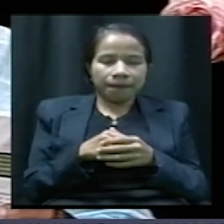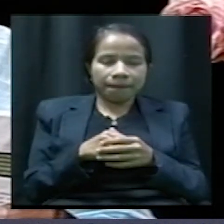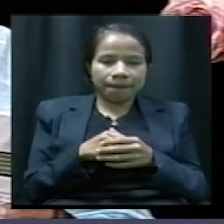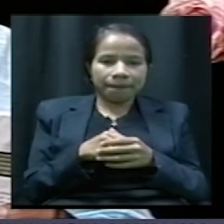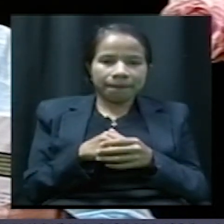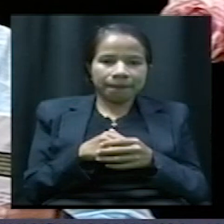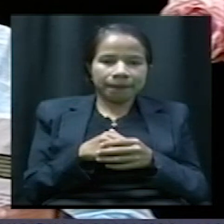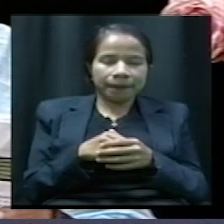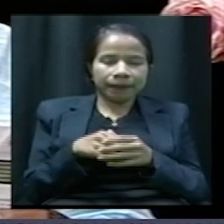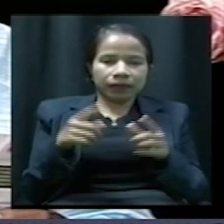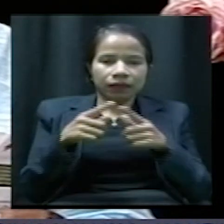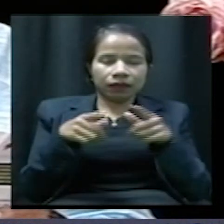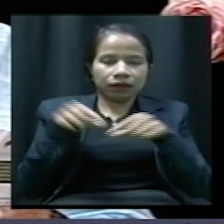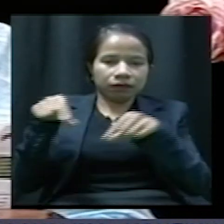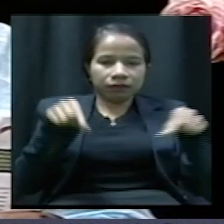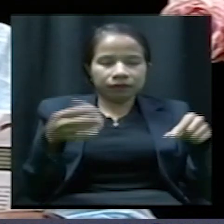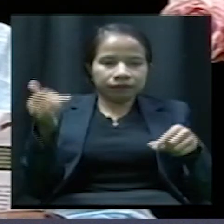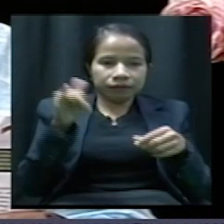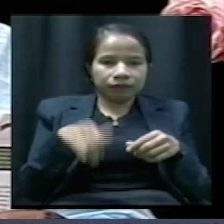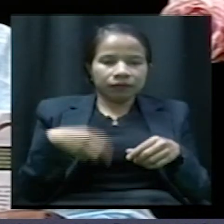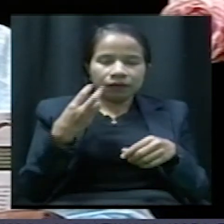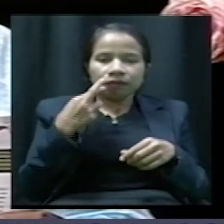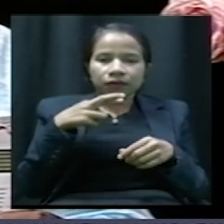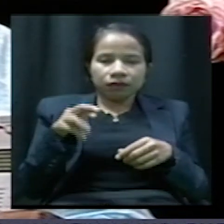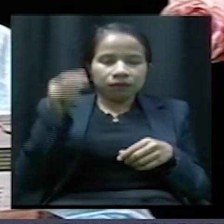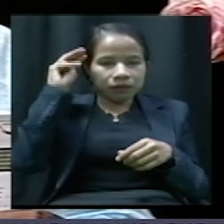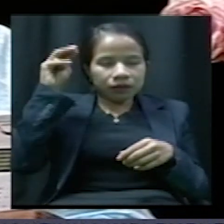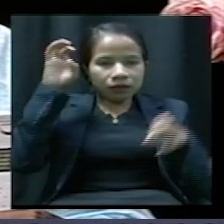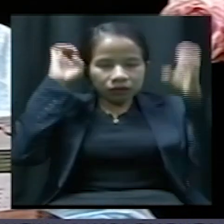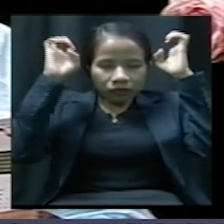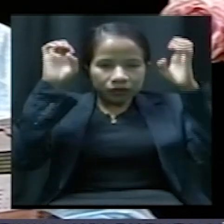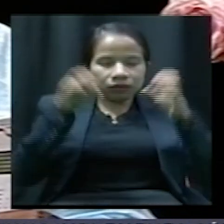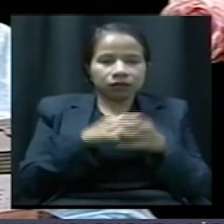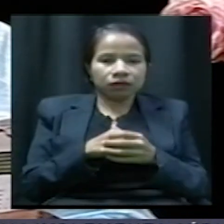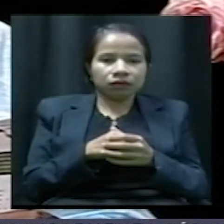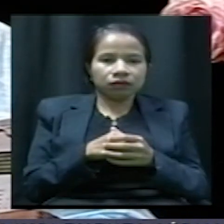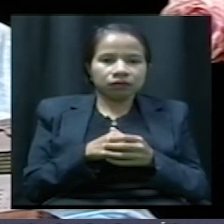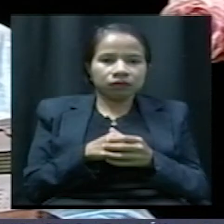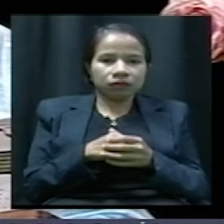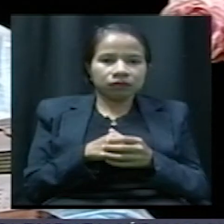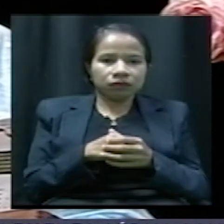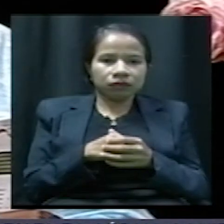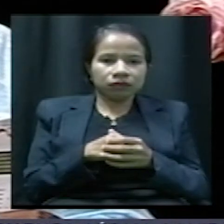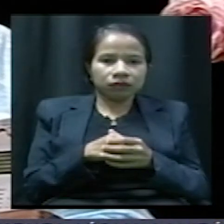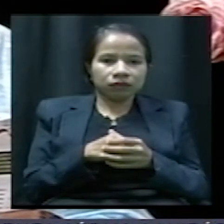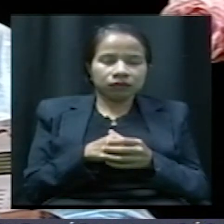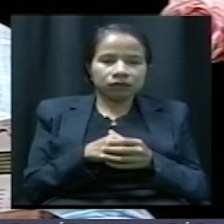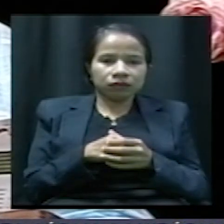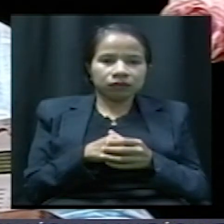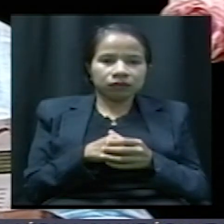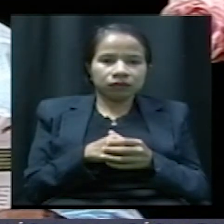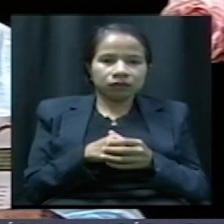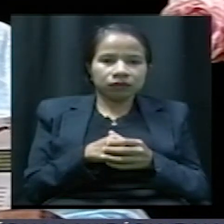emo ami deficiencia sira. Depois ami rekomenda ba ministro edukasaun para asa ground 5 ne